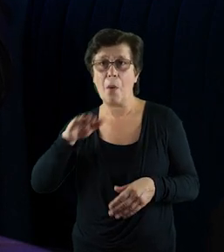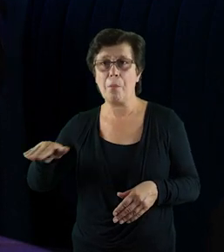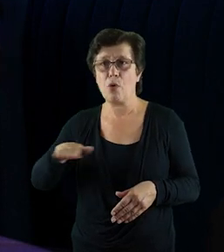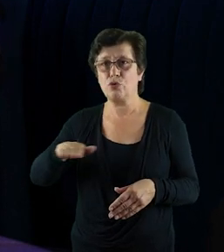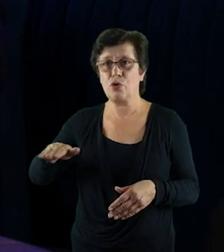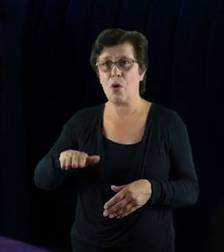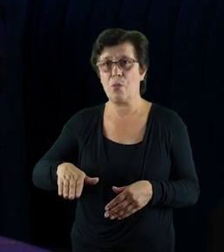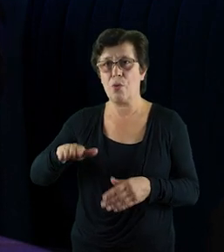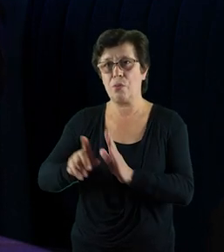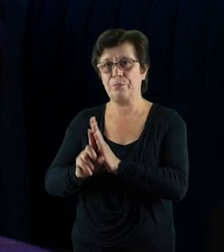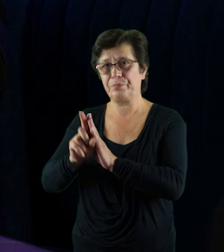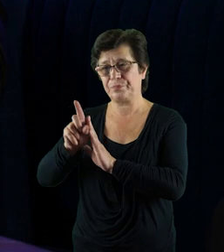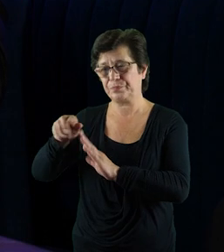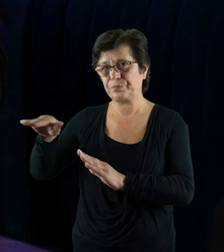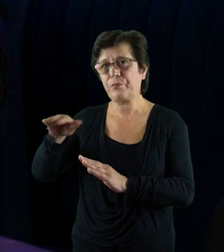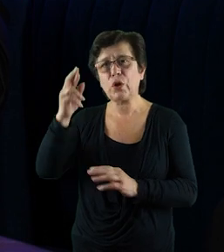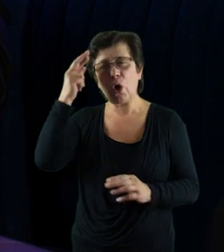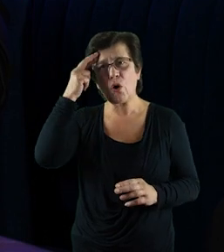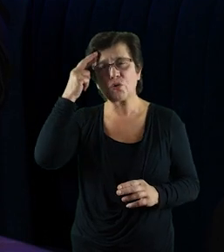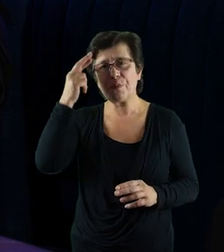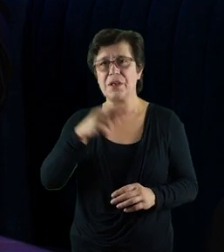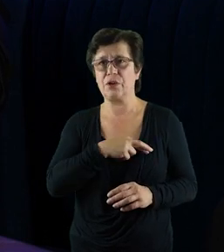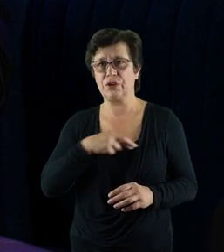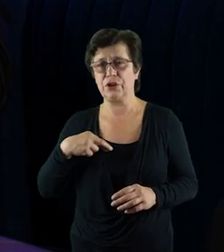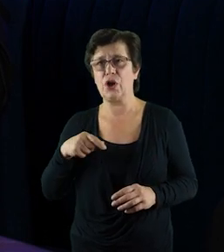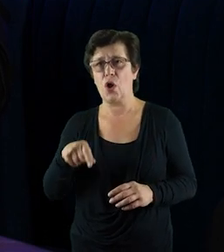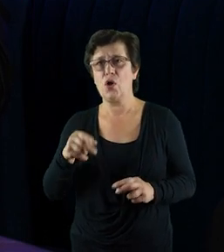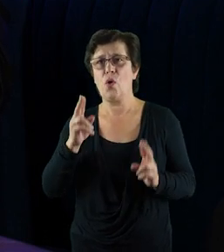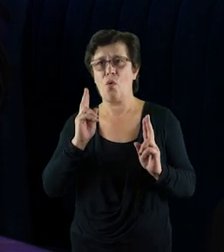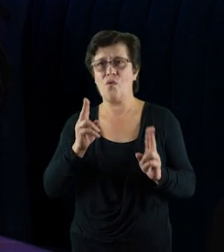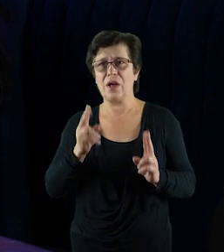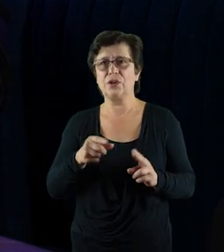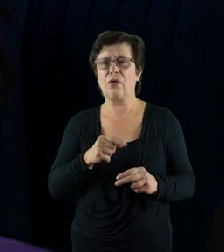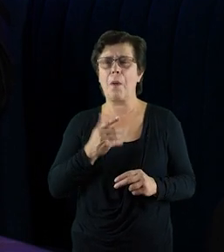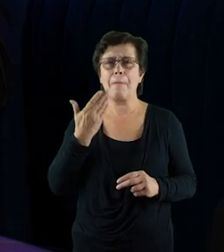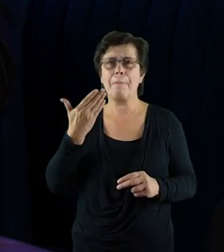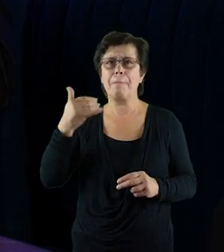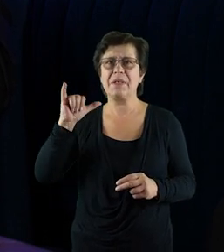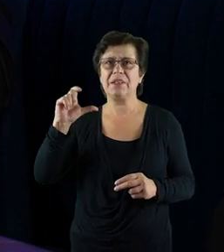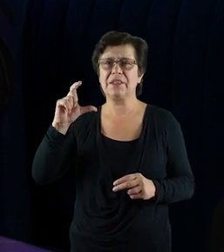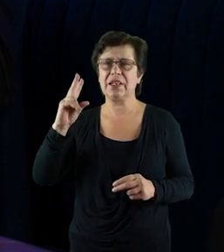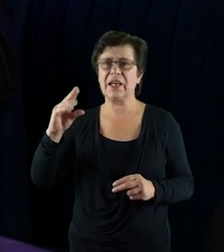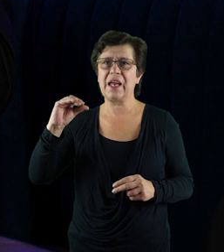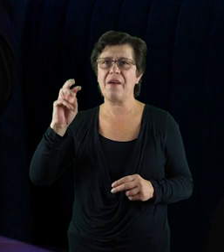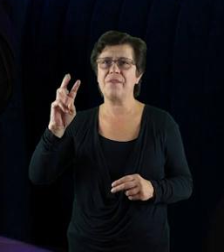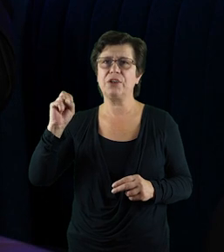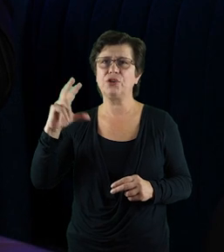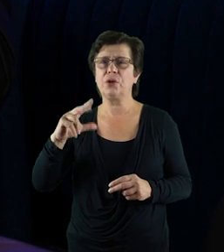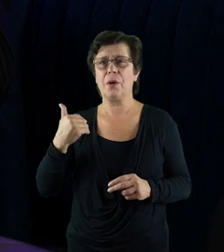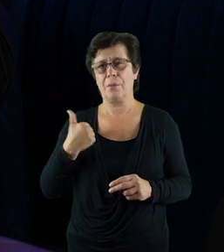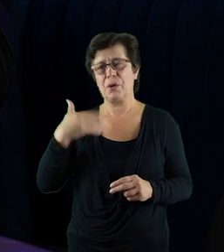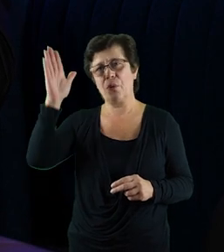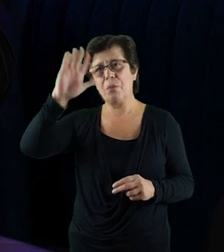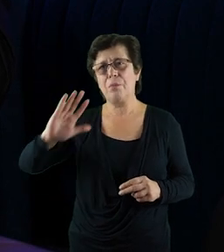z podobnego poziomu jakby rozumienia rzeczy. Tak, ale on uważał, że Mickiewicz był Bogiem. On uważał, że